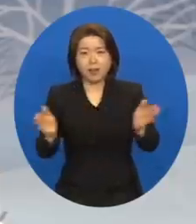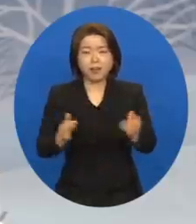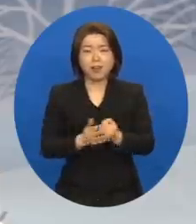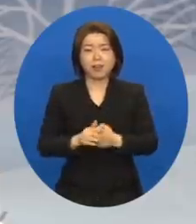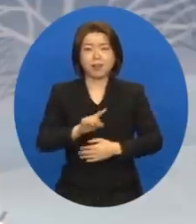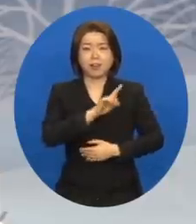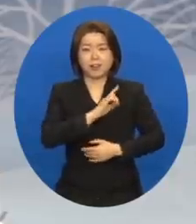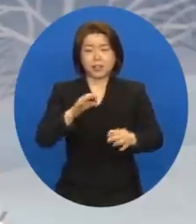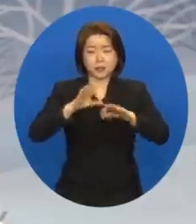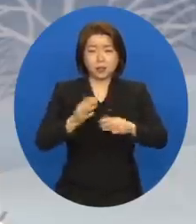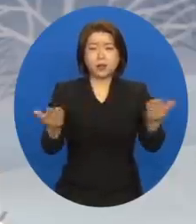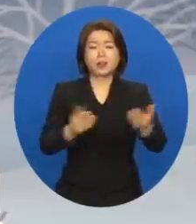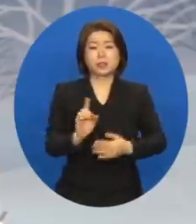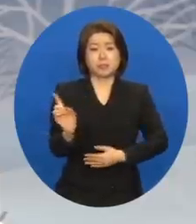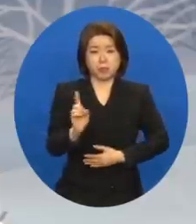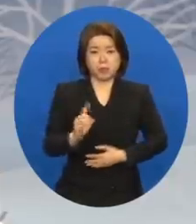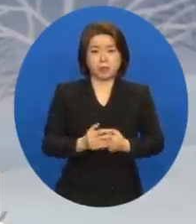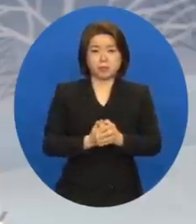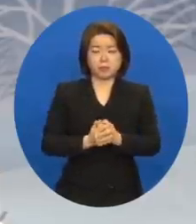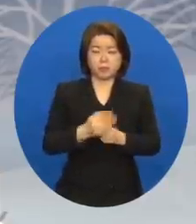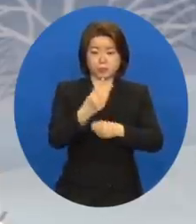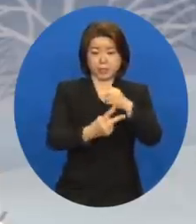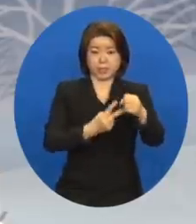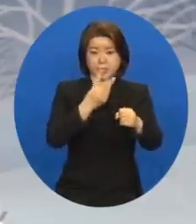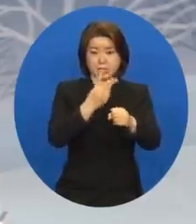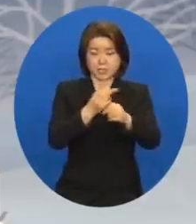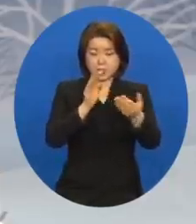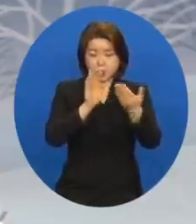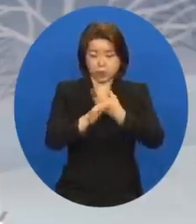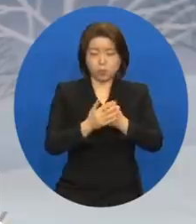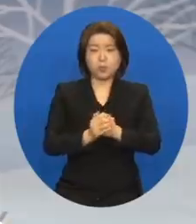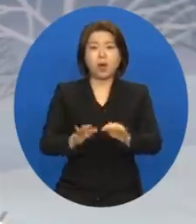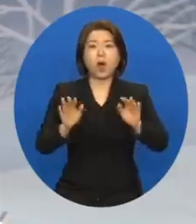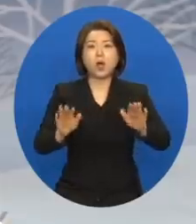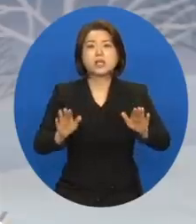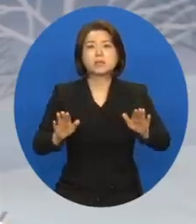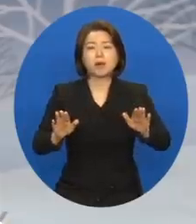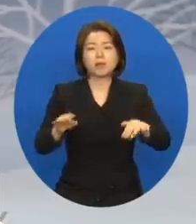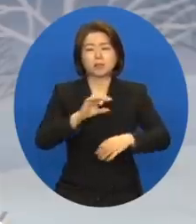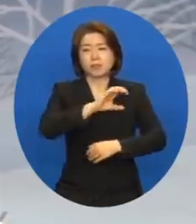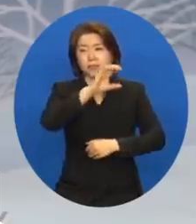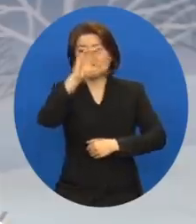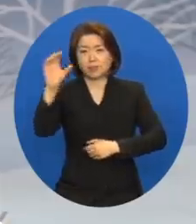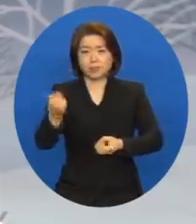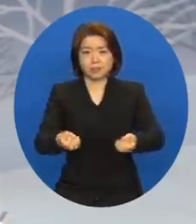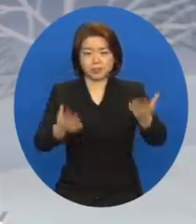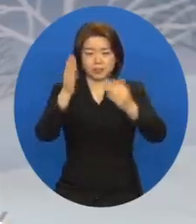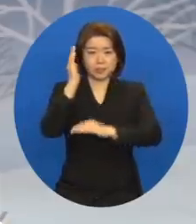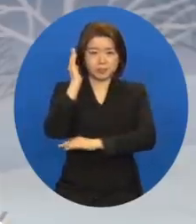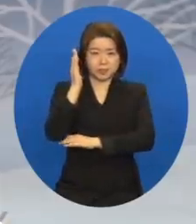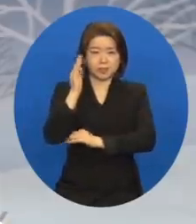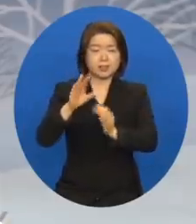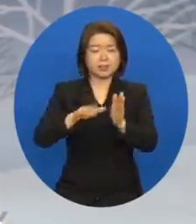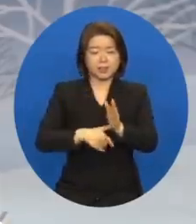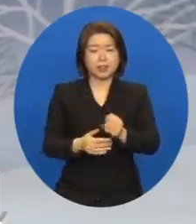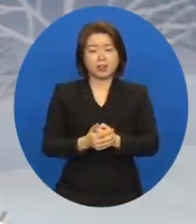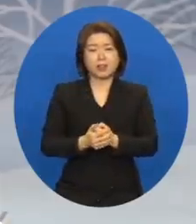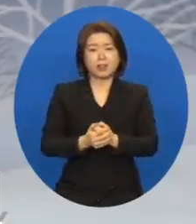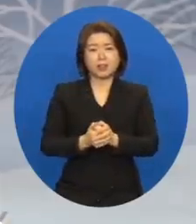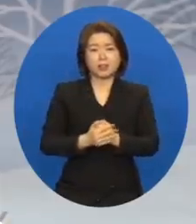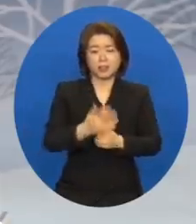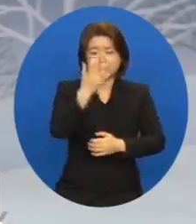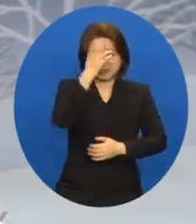가장 놀라운 일은 2년이 지난 이번 성탄절 최우순 형제가